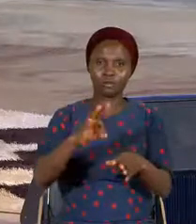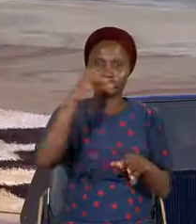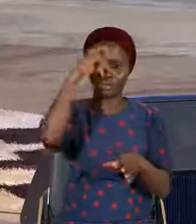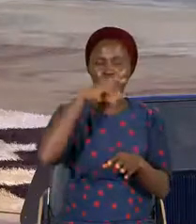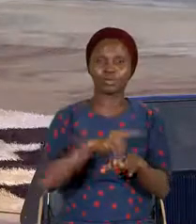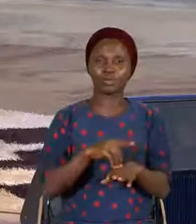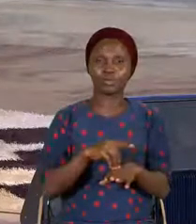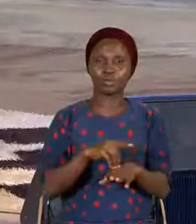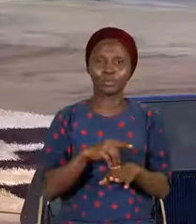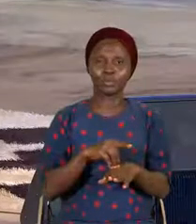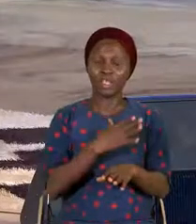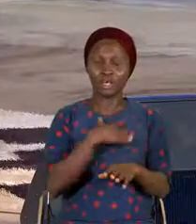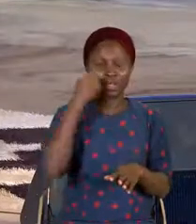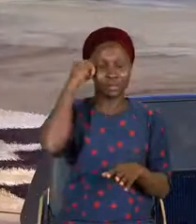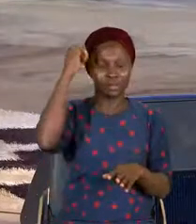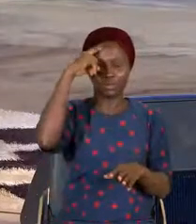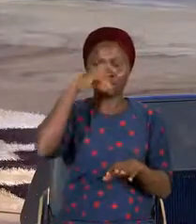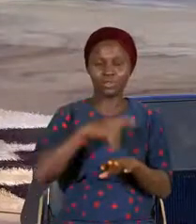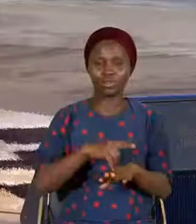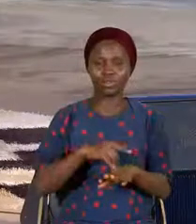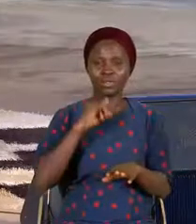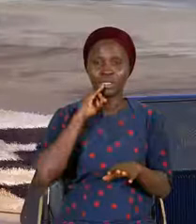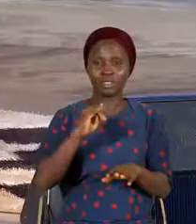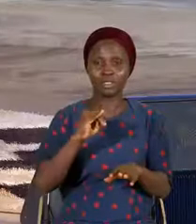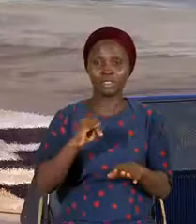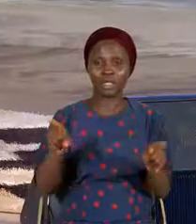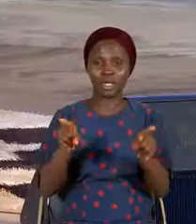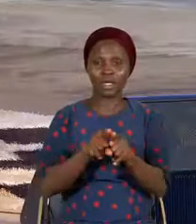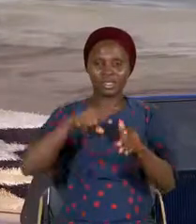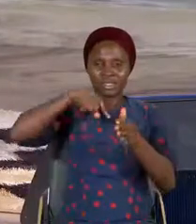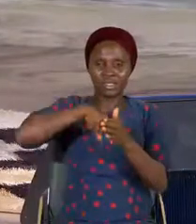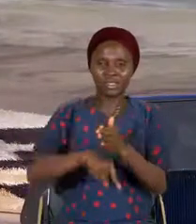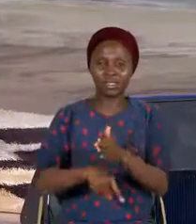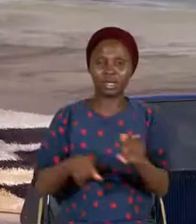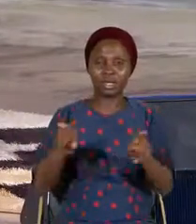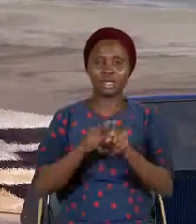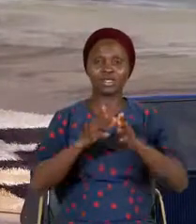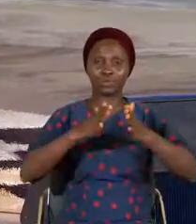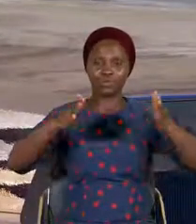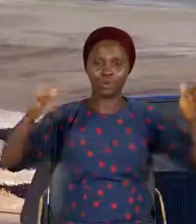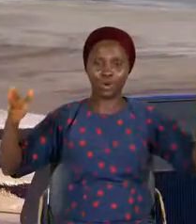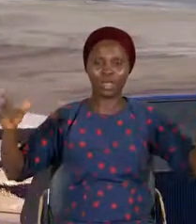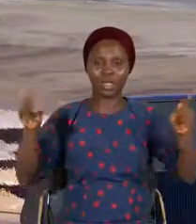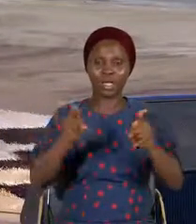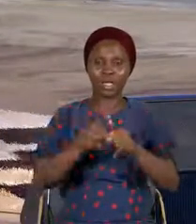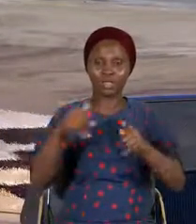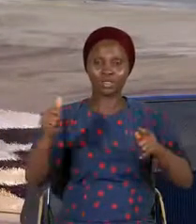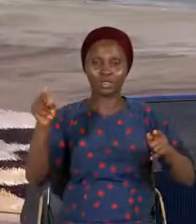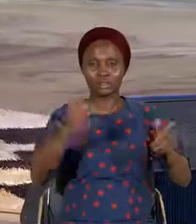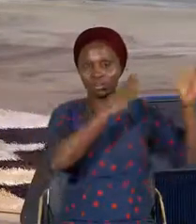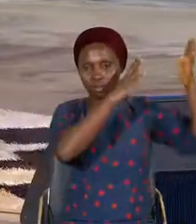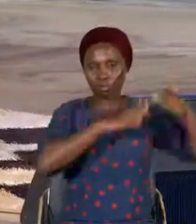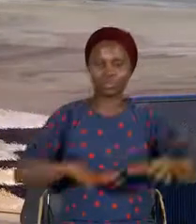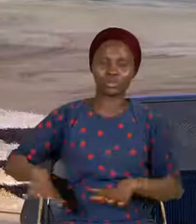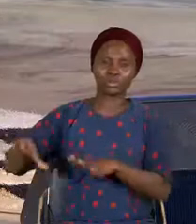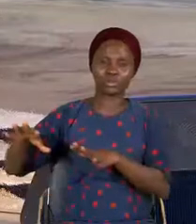est rempli de sagesse. Et sa sagesse est aussi profonde, aussi large que